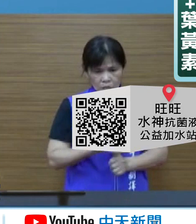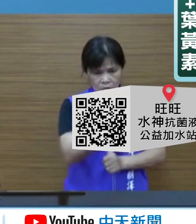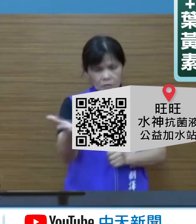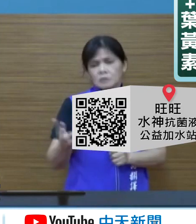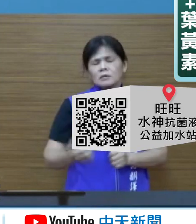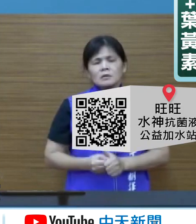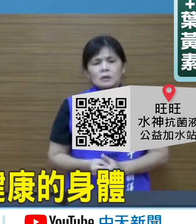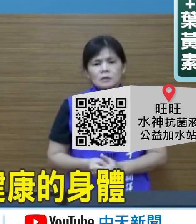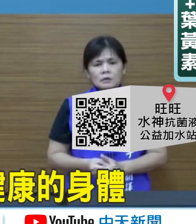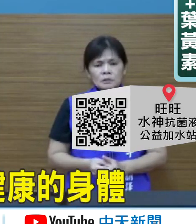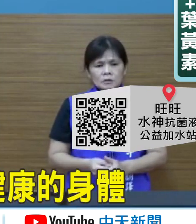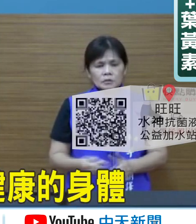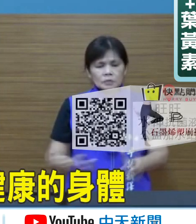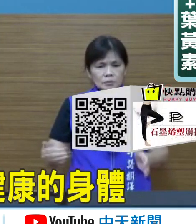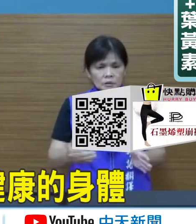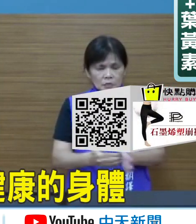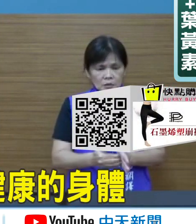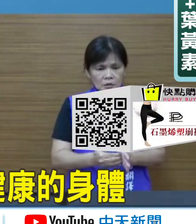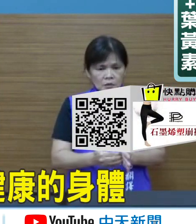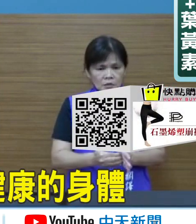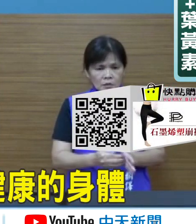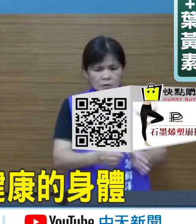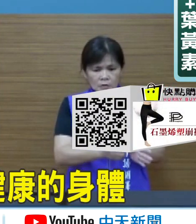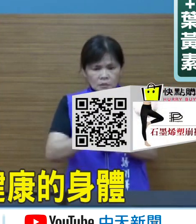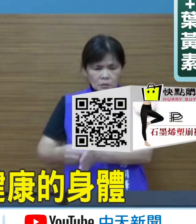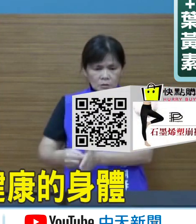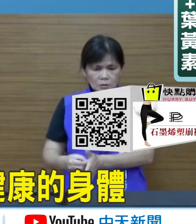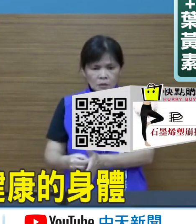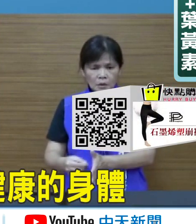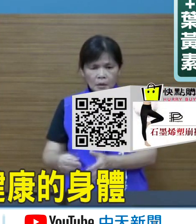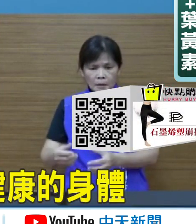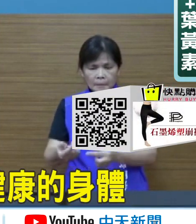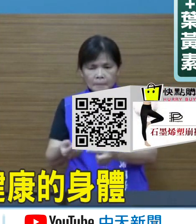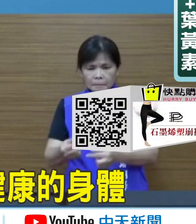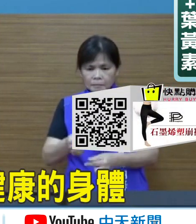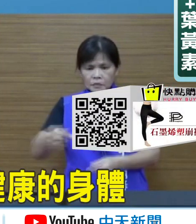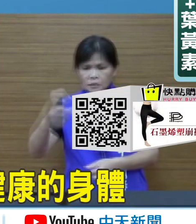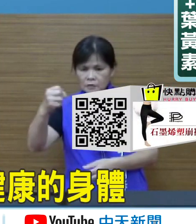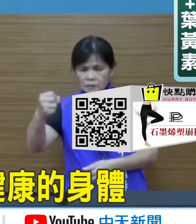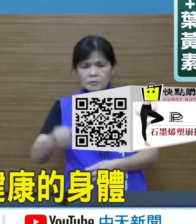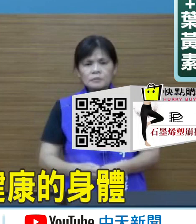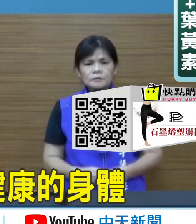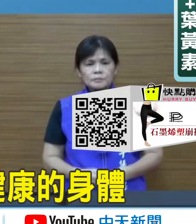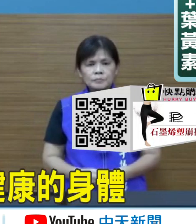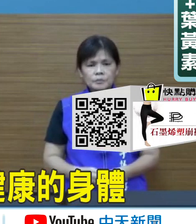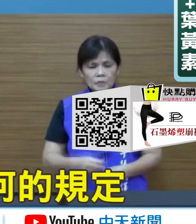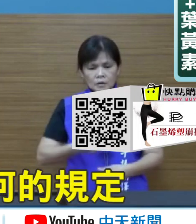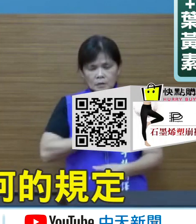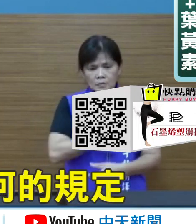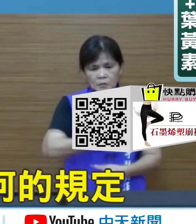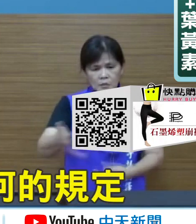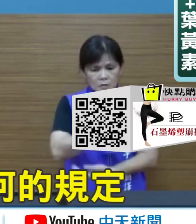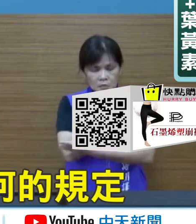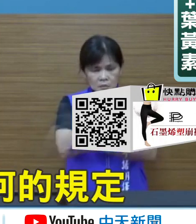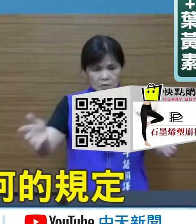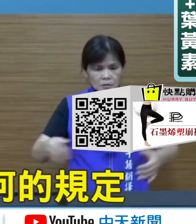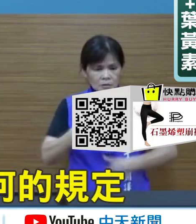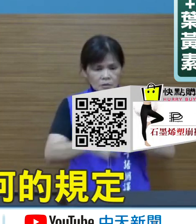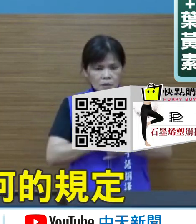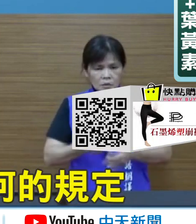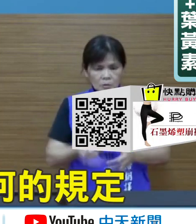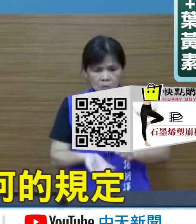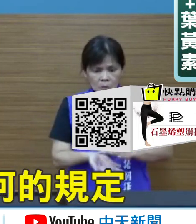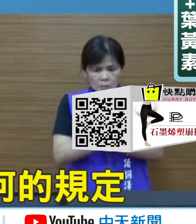到最后面的归零，回复给大家一个健康的身体，而不是说今天我